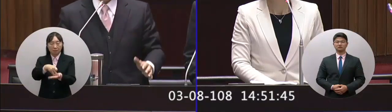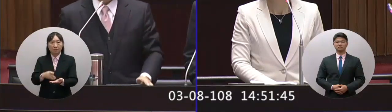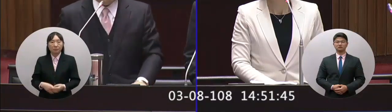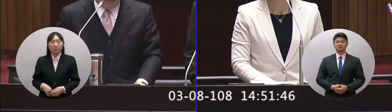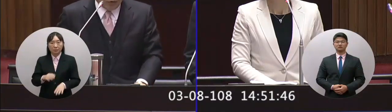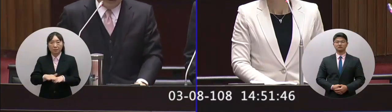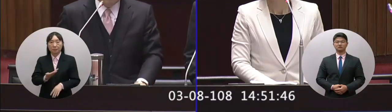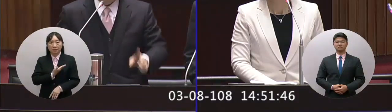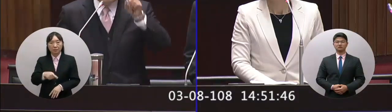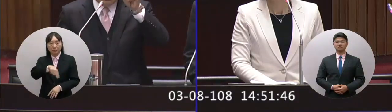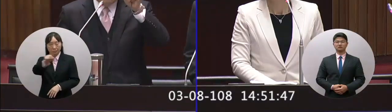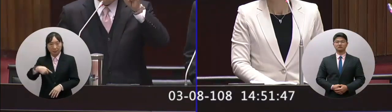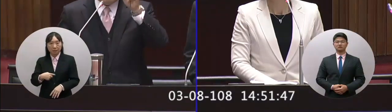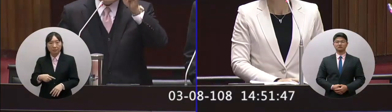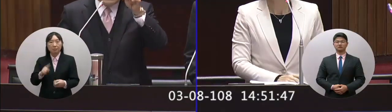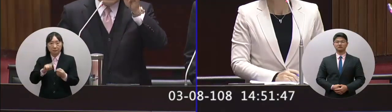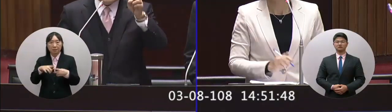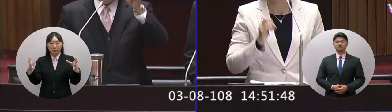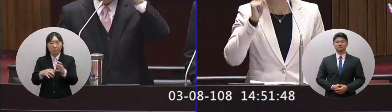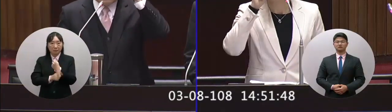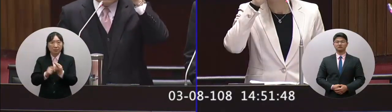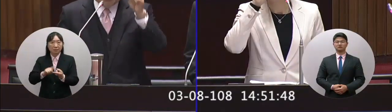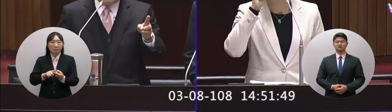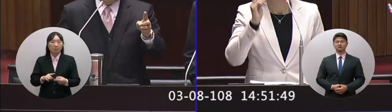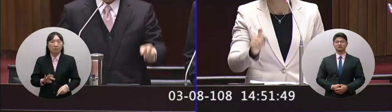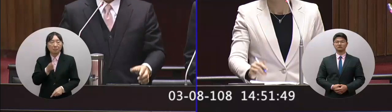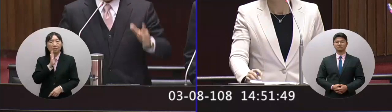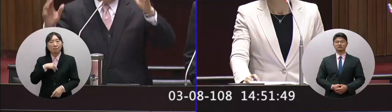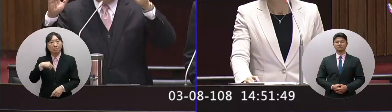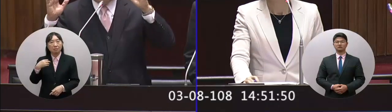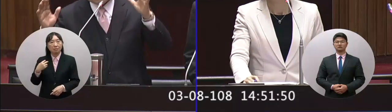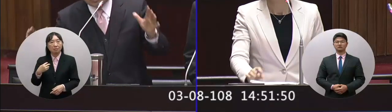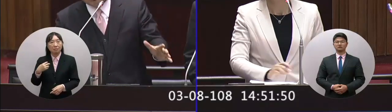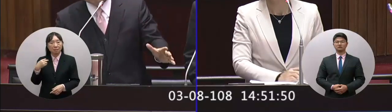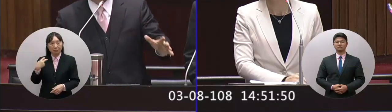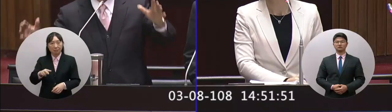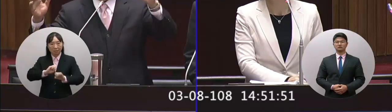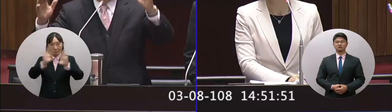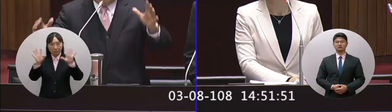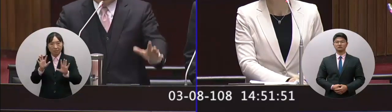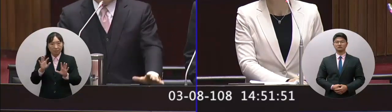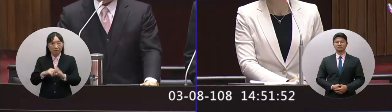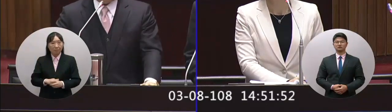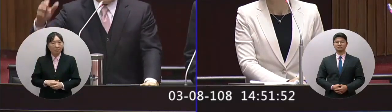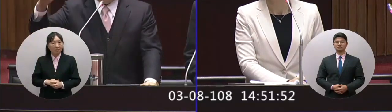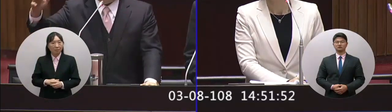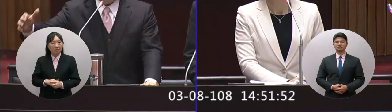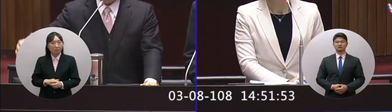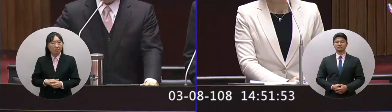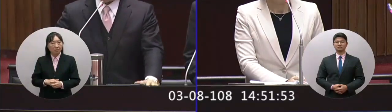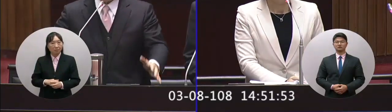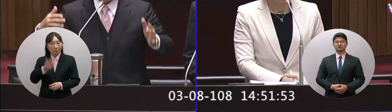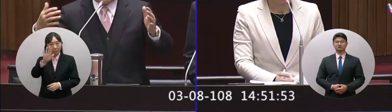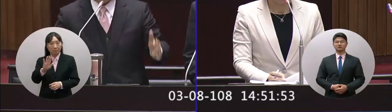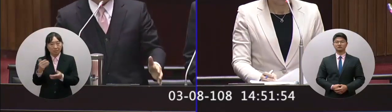尽量要合法。不过我借这个时阵，有哪阁一摆要甲所有那